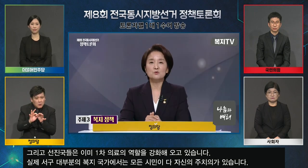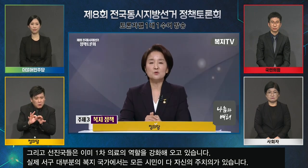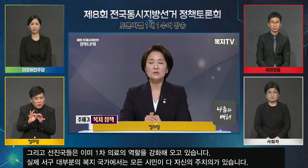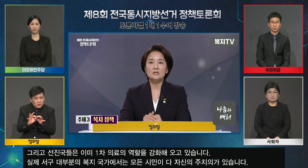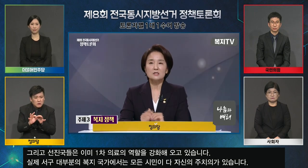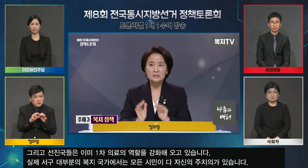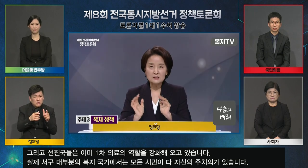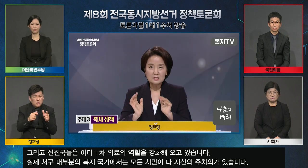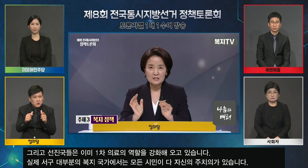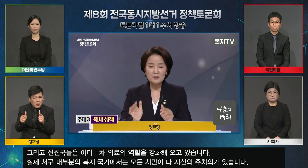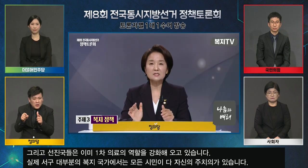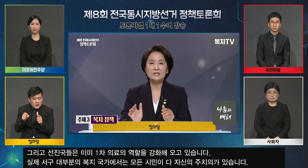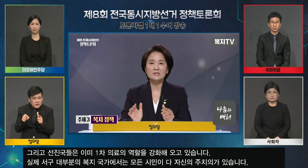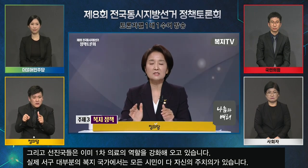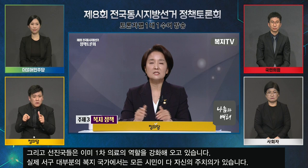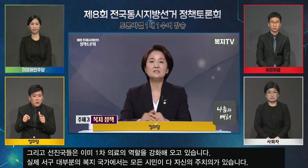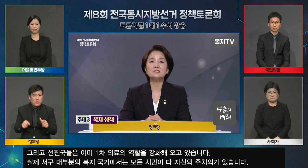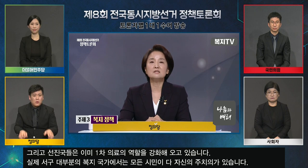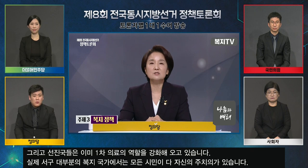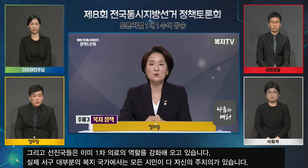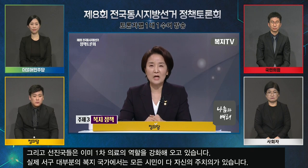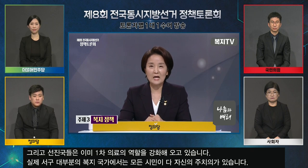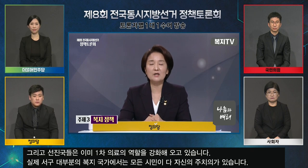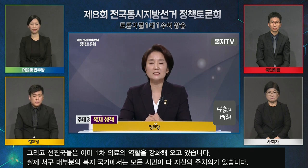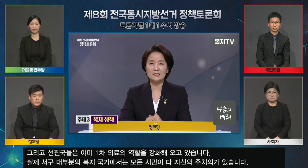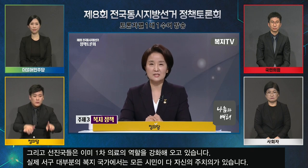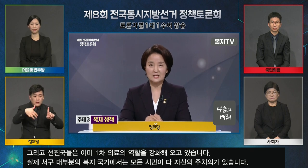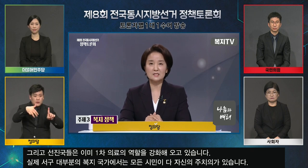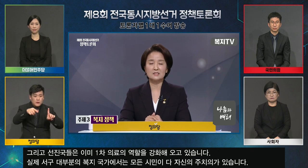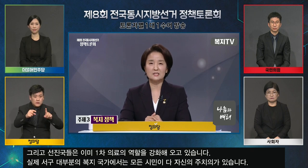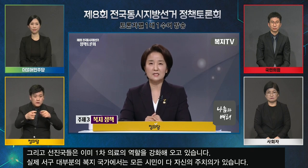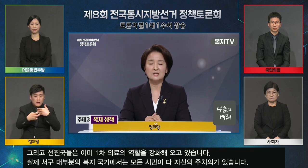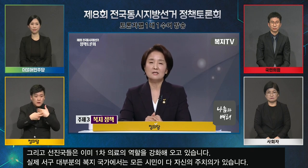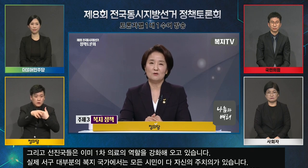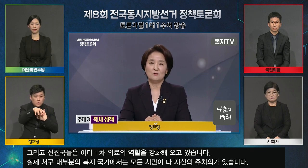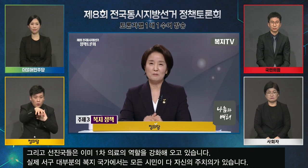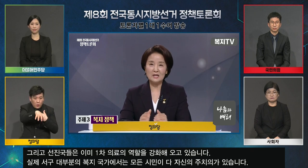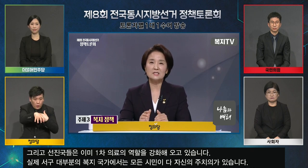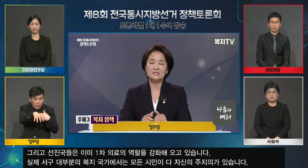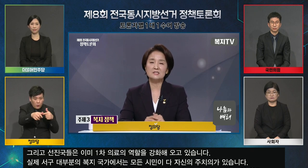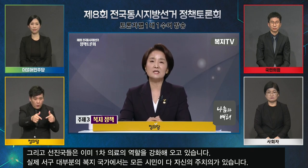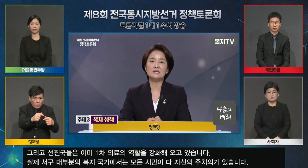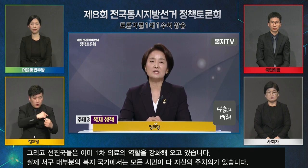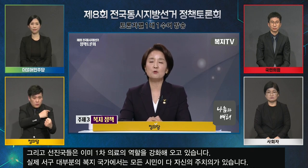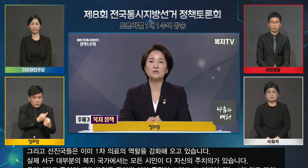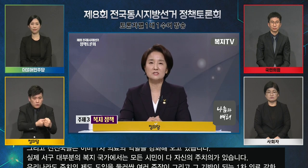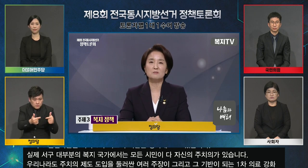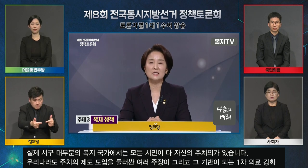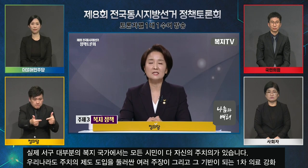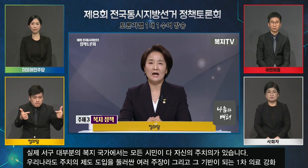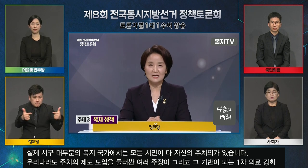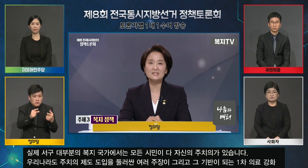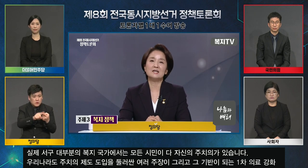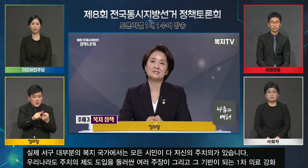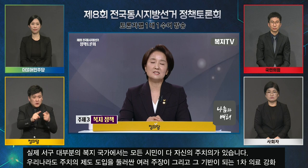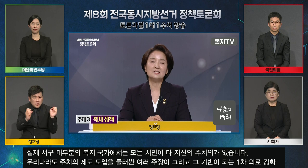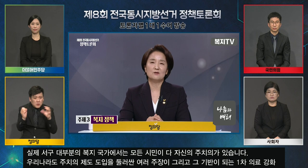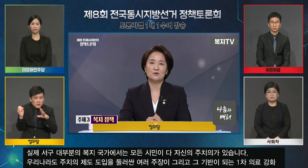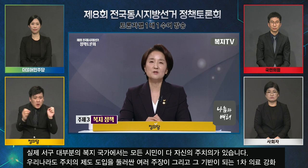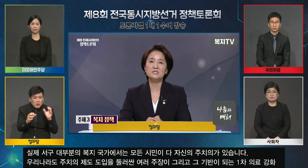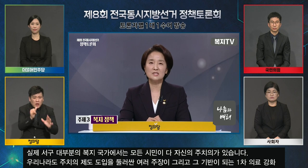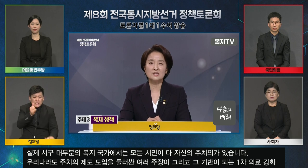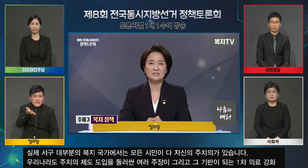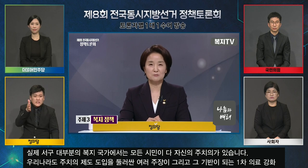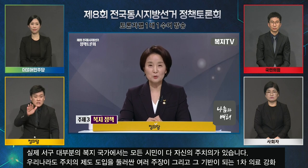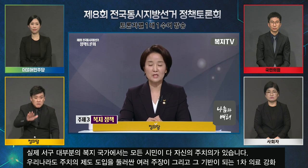그리고 그 기반이 되는 1차 의료 강화에 대한 이야기들이 많이 진행이 되고 있지만 아직까지